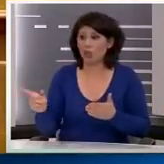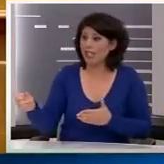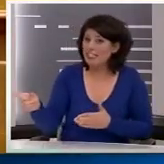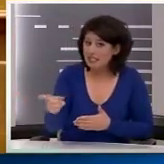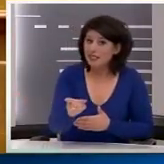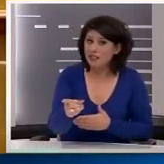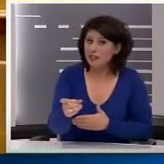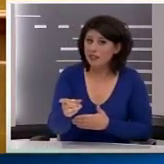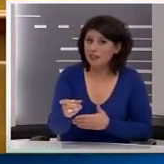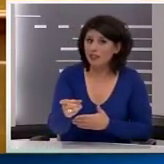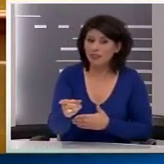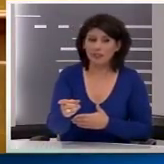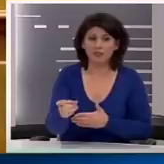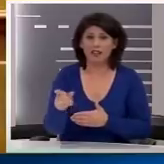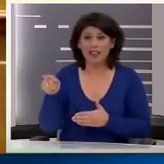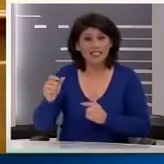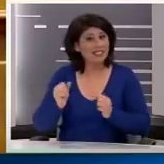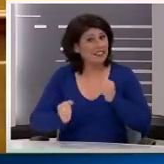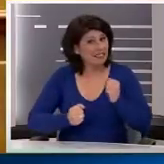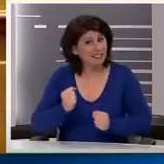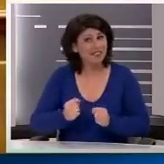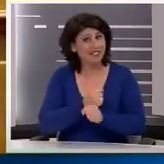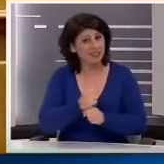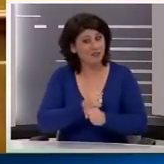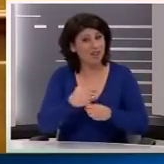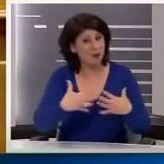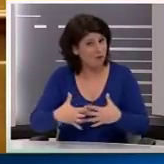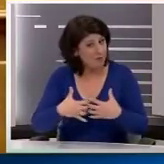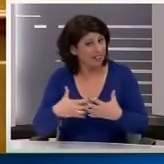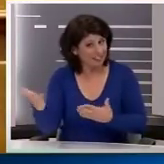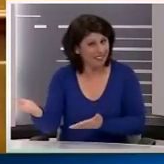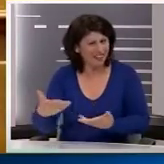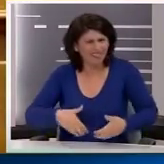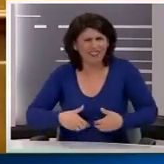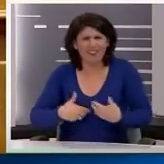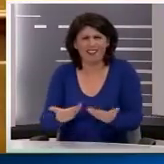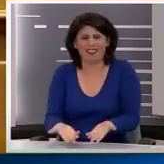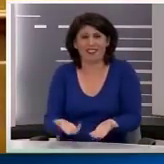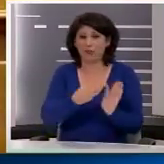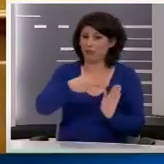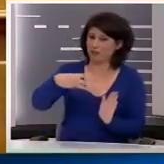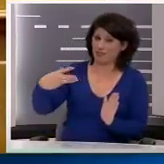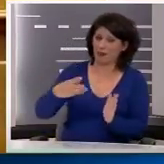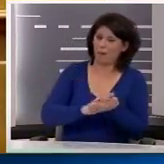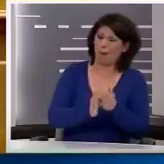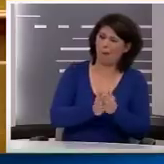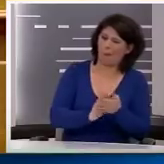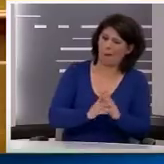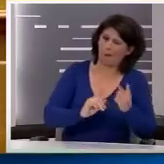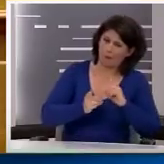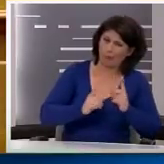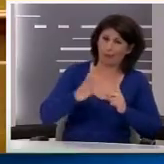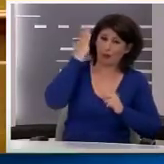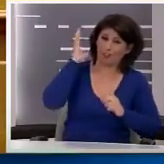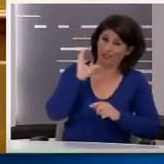εσείς είσαστε απεινείς διώχτες της φαρμακοβιομηχανίας και ότι ο ΣΥΡΙΖΑ τα έχει βρει μαζί τους, τα έχει βρει με